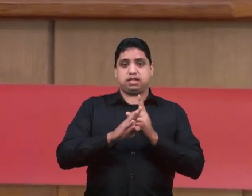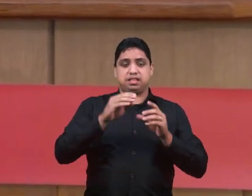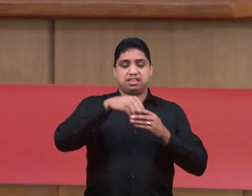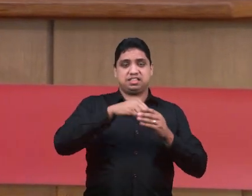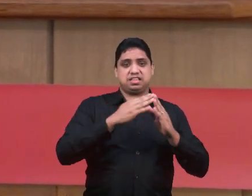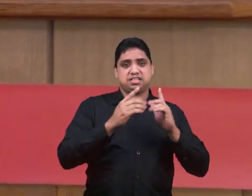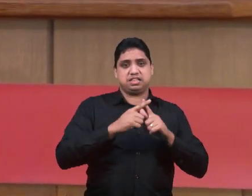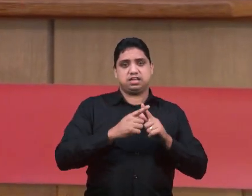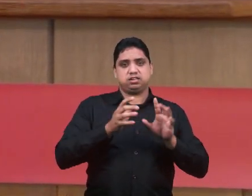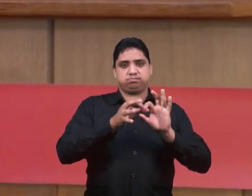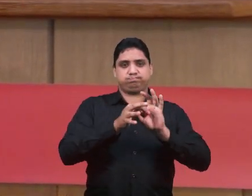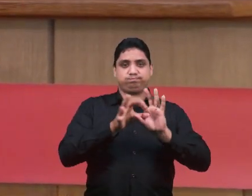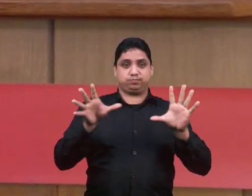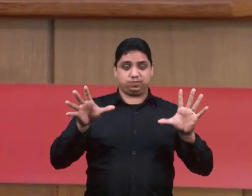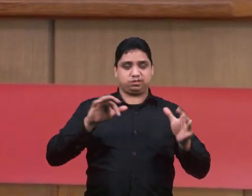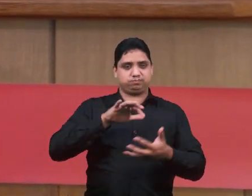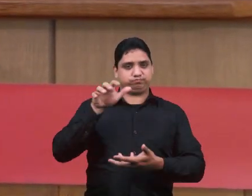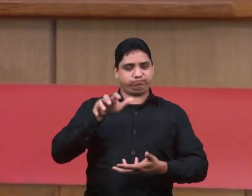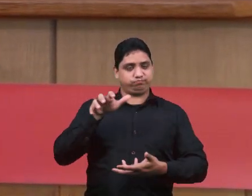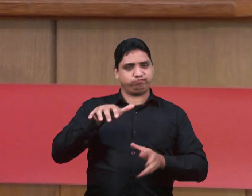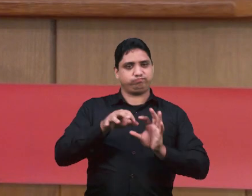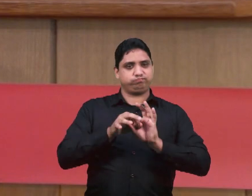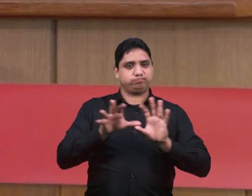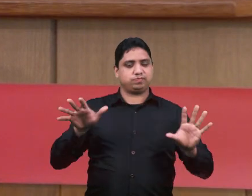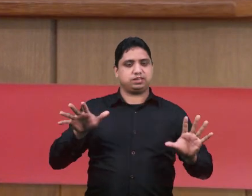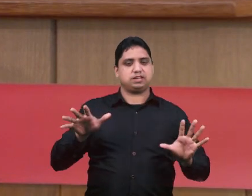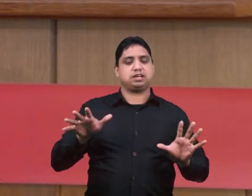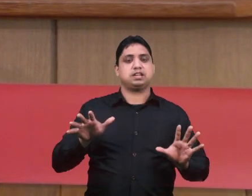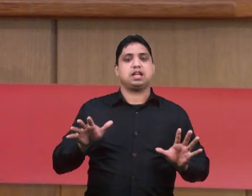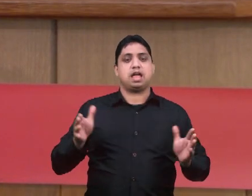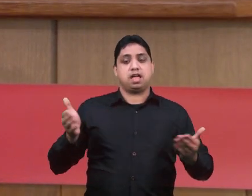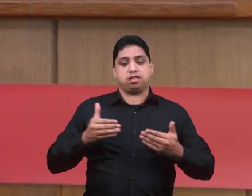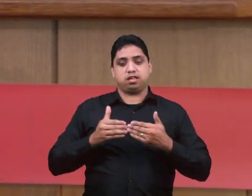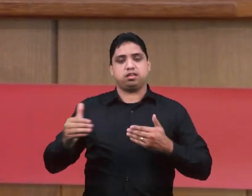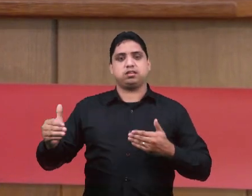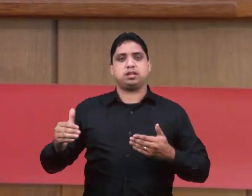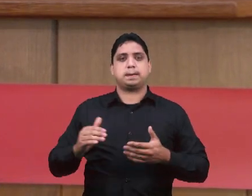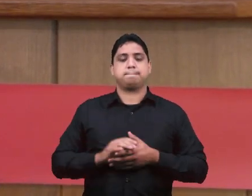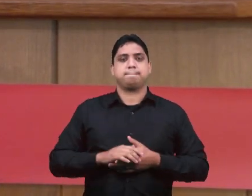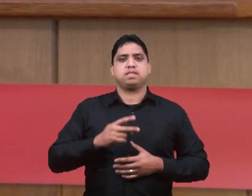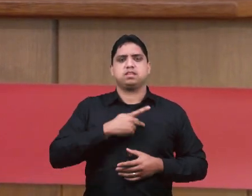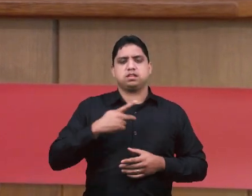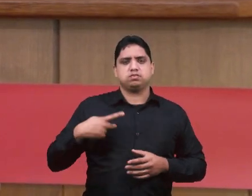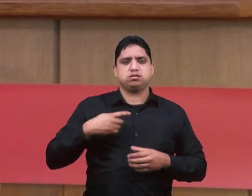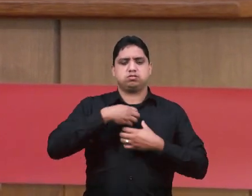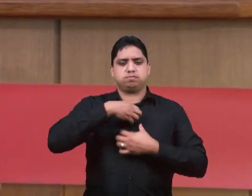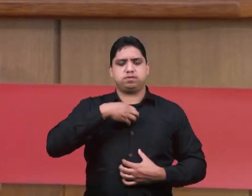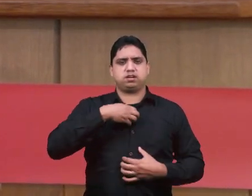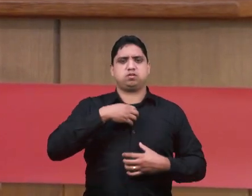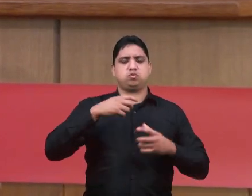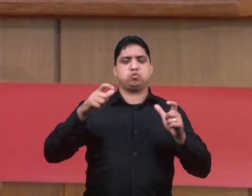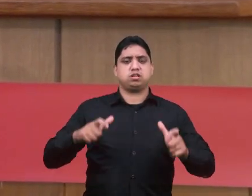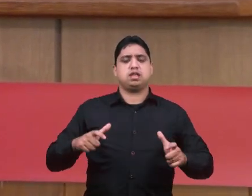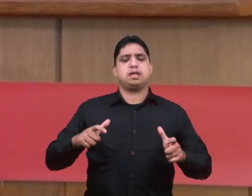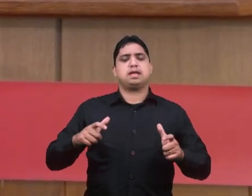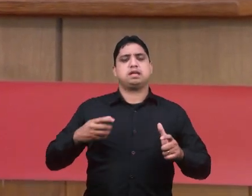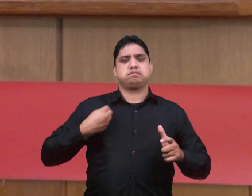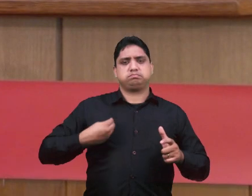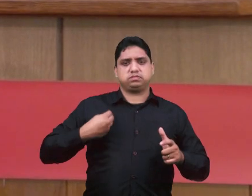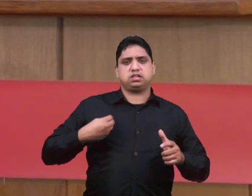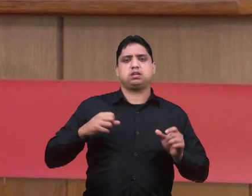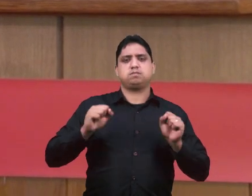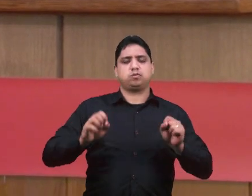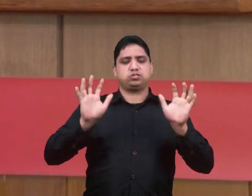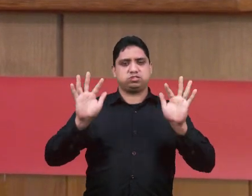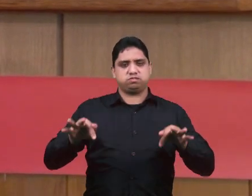églises. Nous allons défaire le réseau de transmission via satellite à partir de maintenant. Les pasteurs ouvriers qui se trouvent dans les églises vont finir